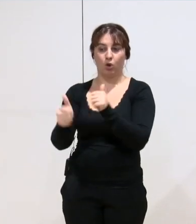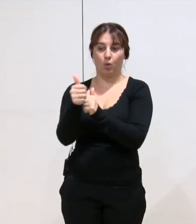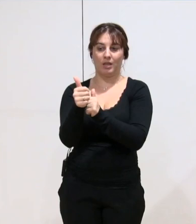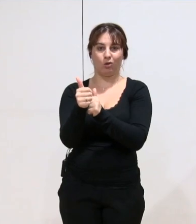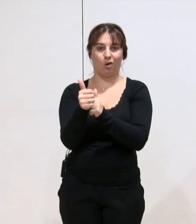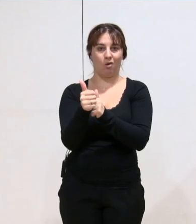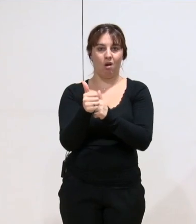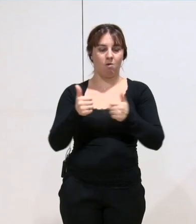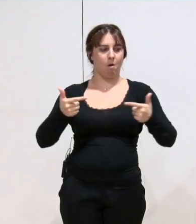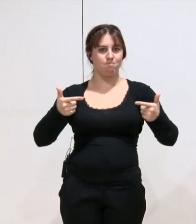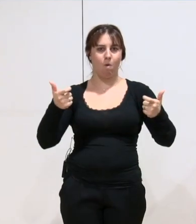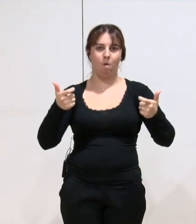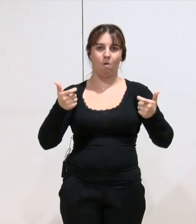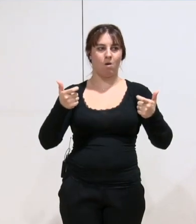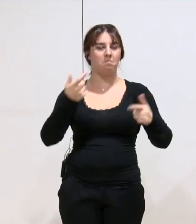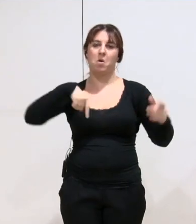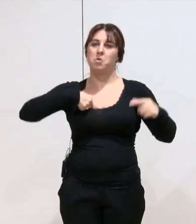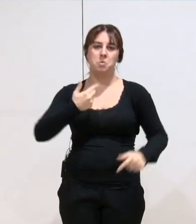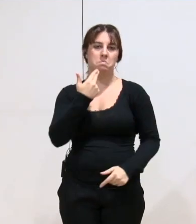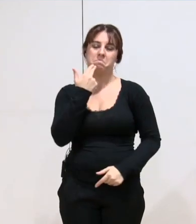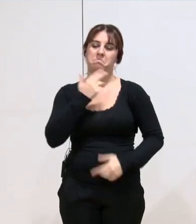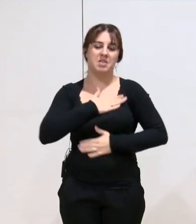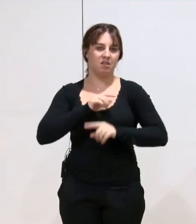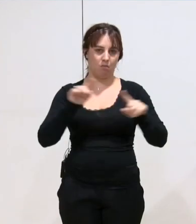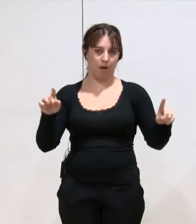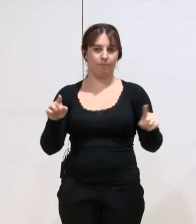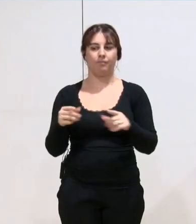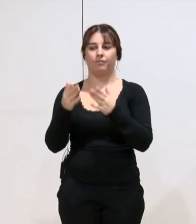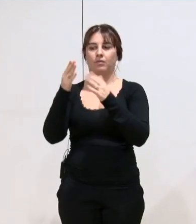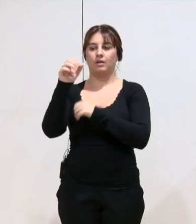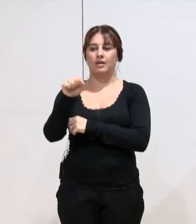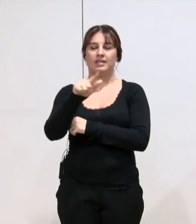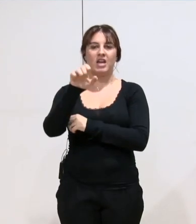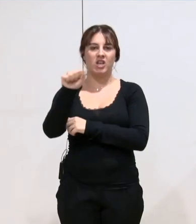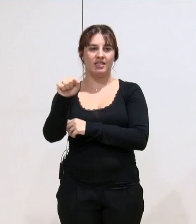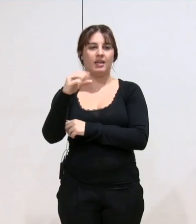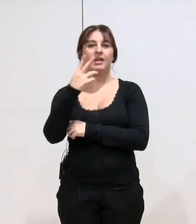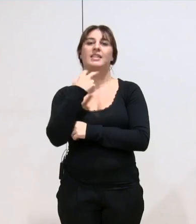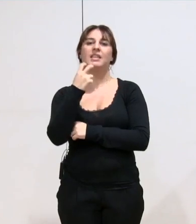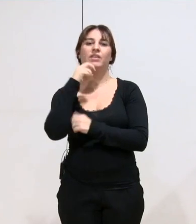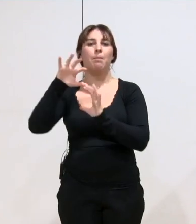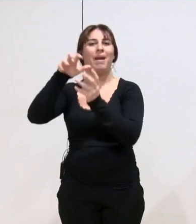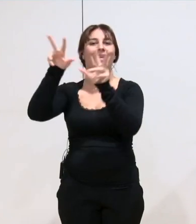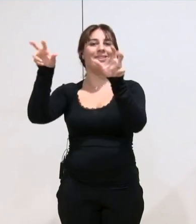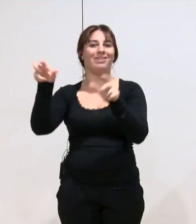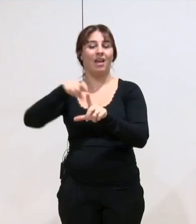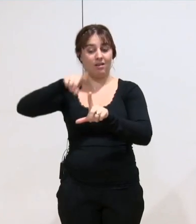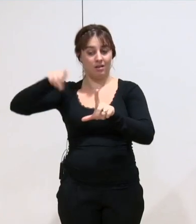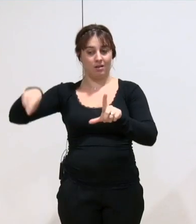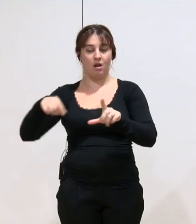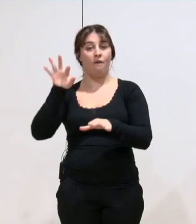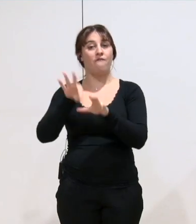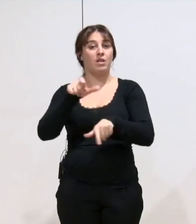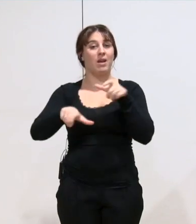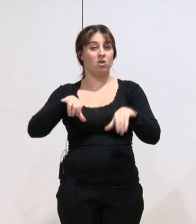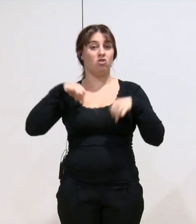nous satisfait pas. Je citerai ainsi une étude de l'ANACEJ et de Civic Planet sur le vote des jeunes, paru en